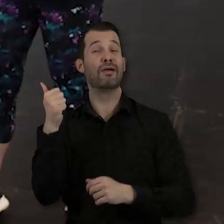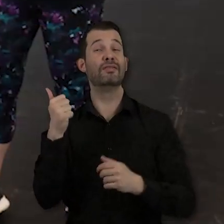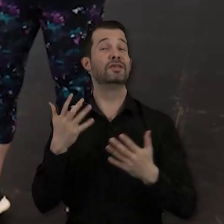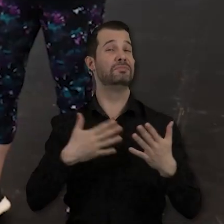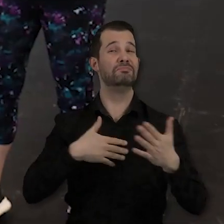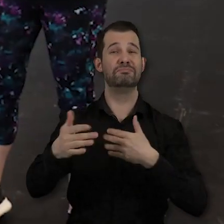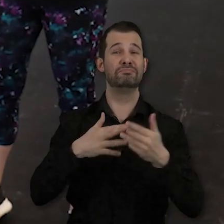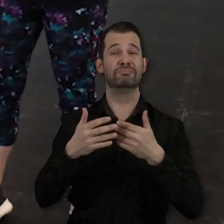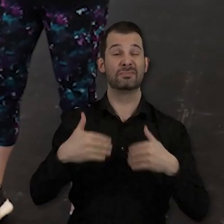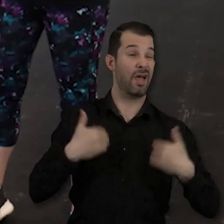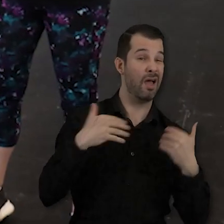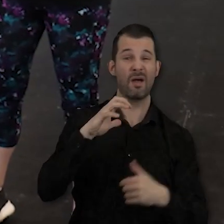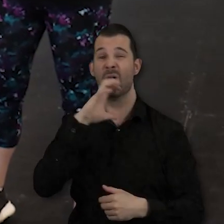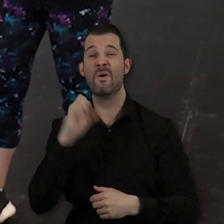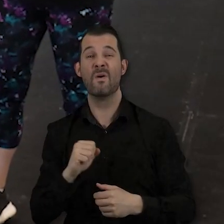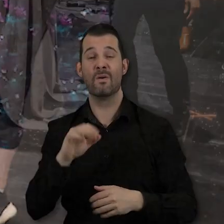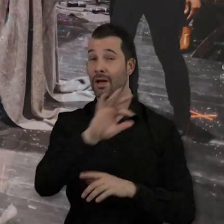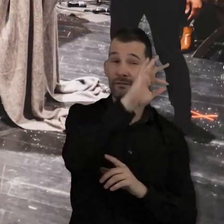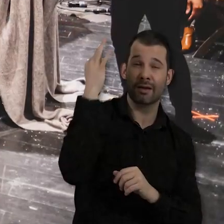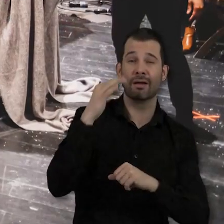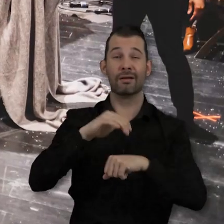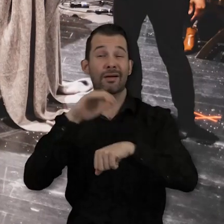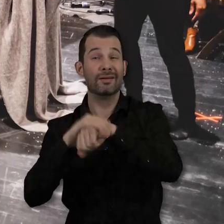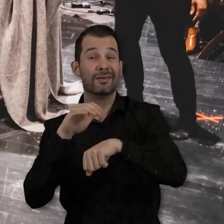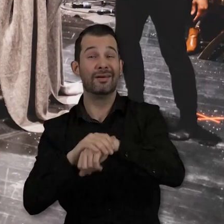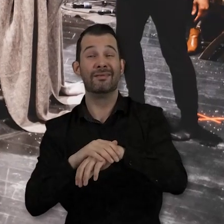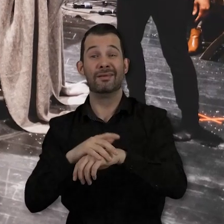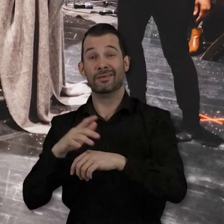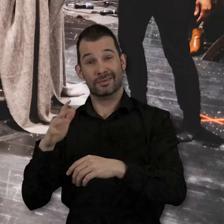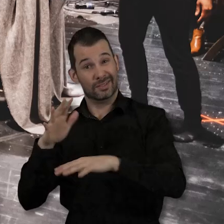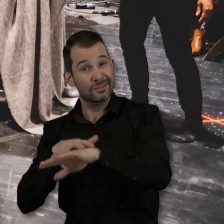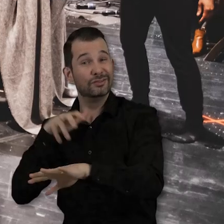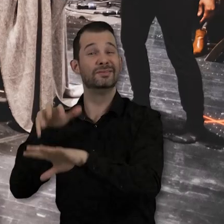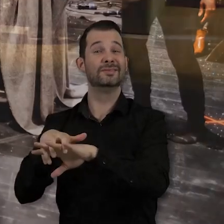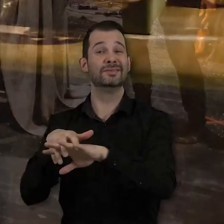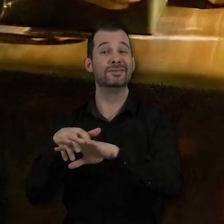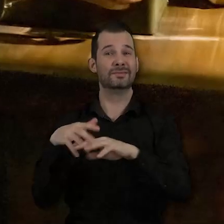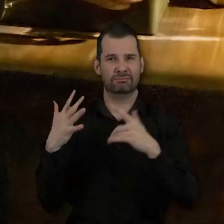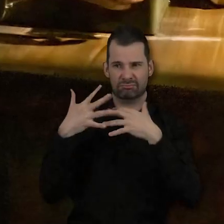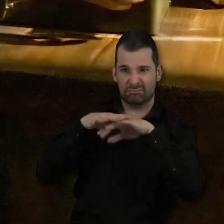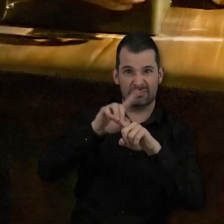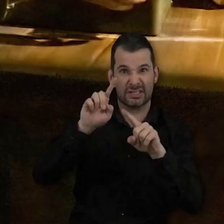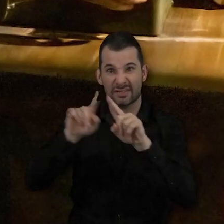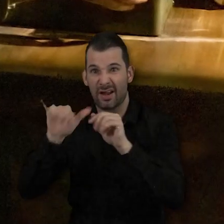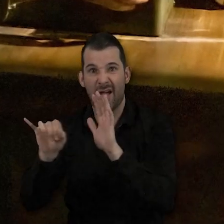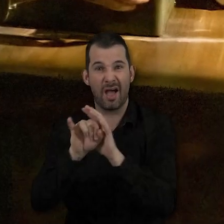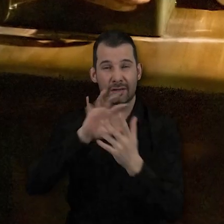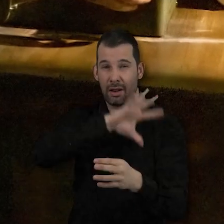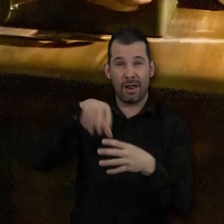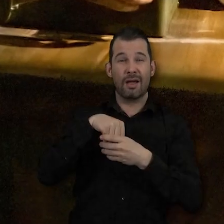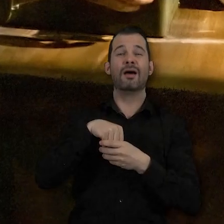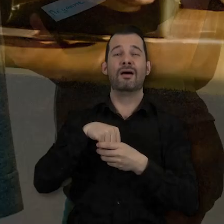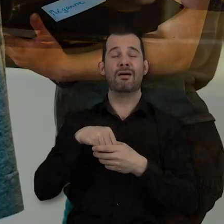here or elsewhere, young or old, Francophone, Anglophone, Indigenous, or combining several of